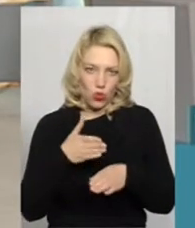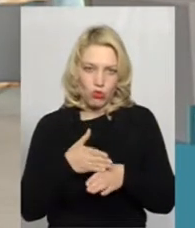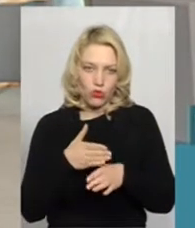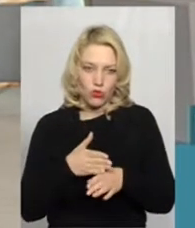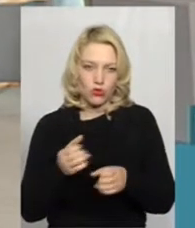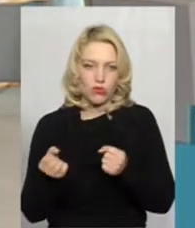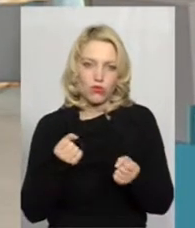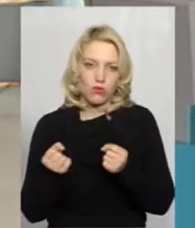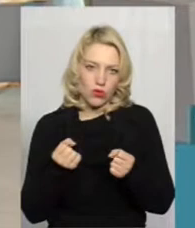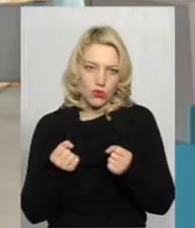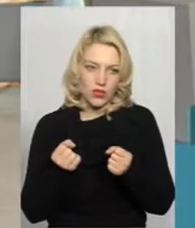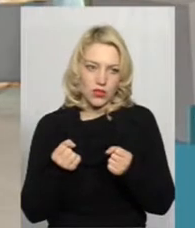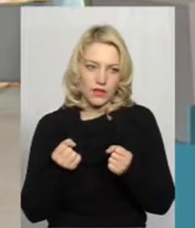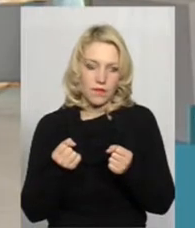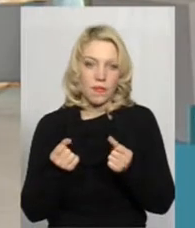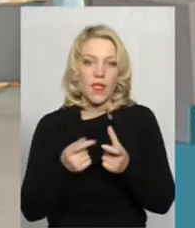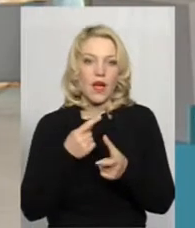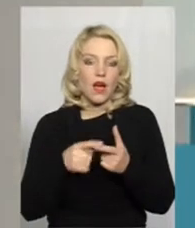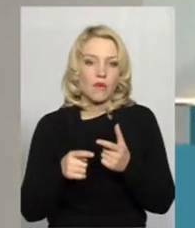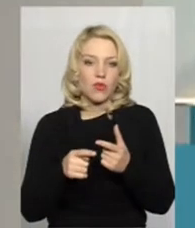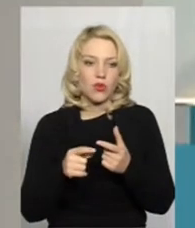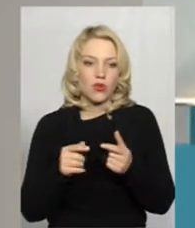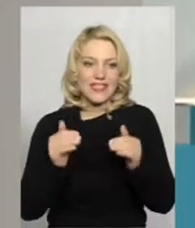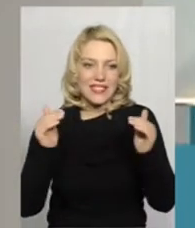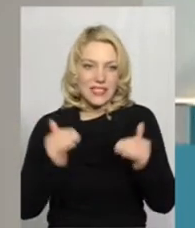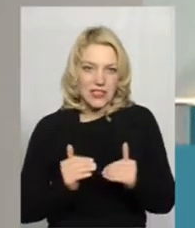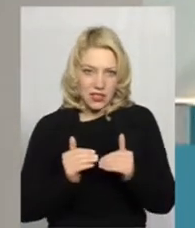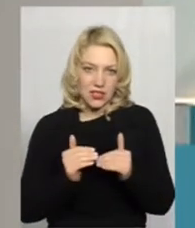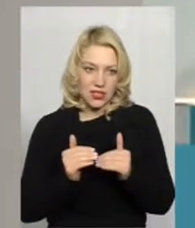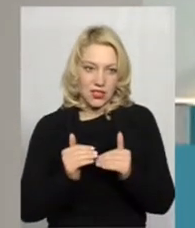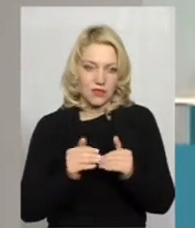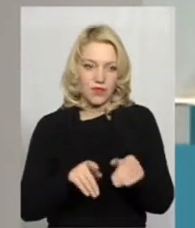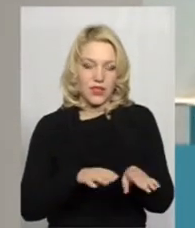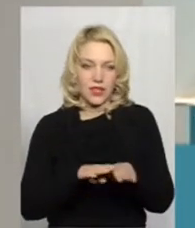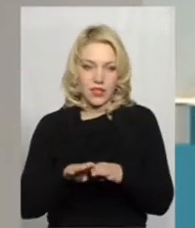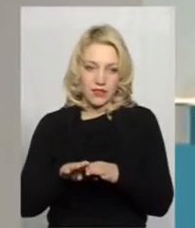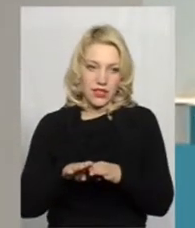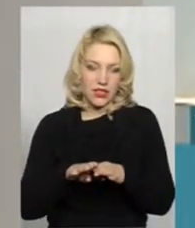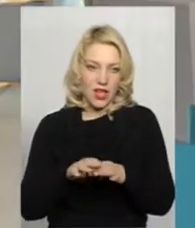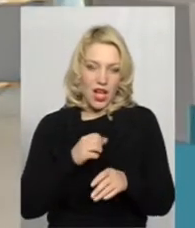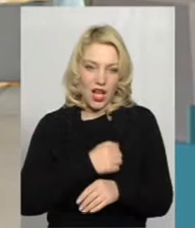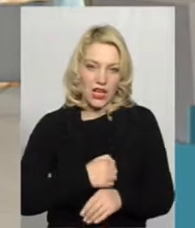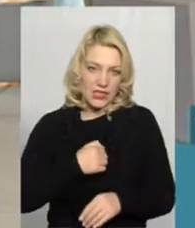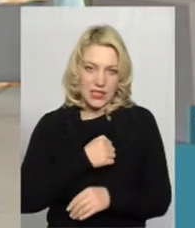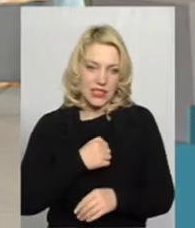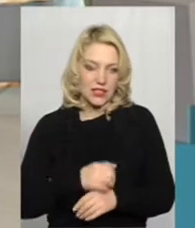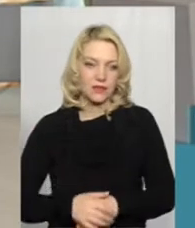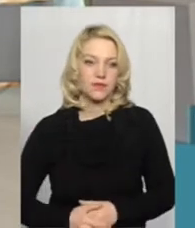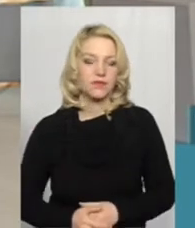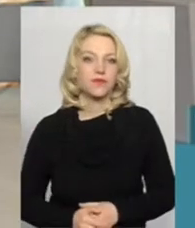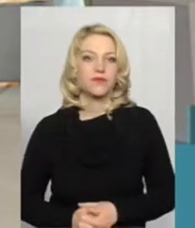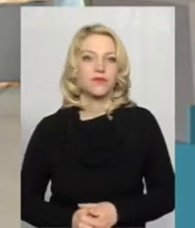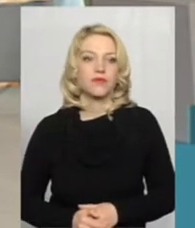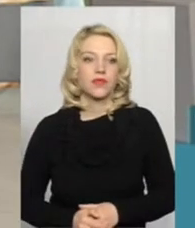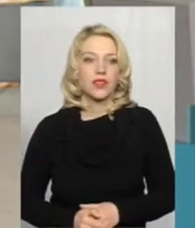допоможуть побороти або хоча б знизити рівень цієї агресії, яка